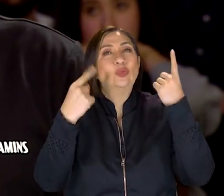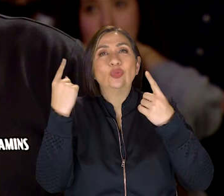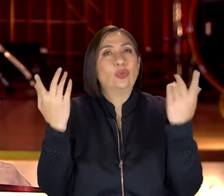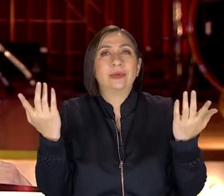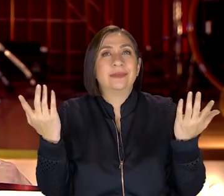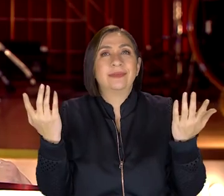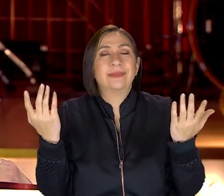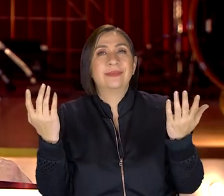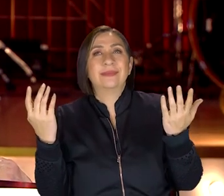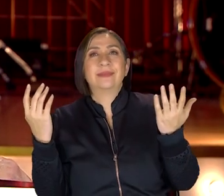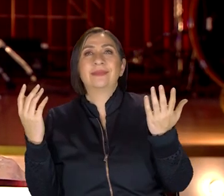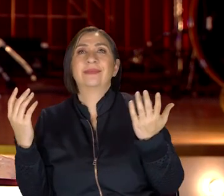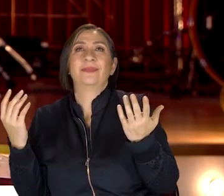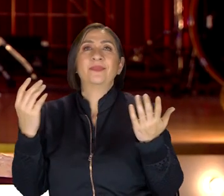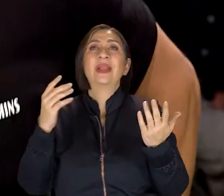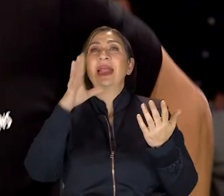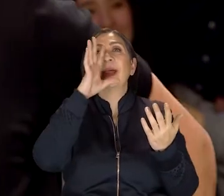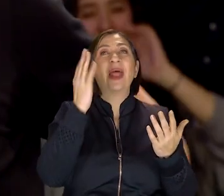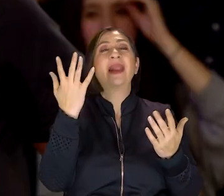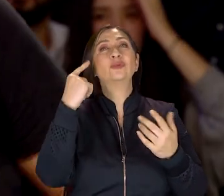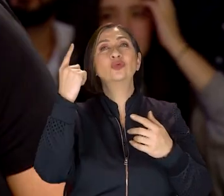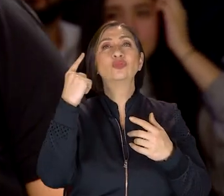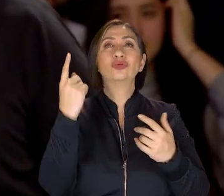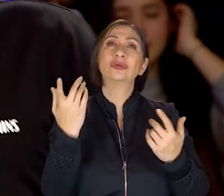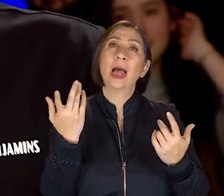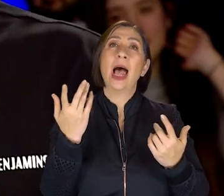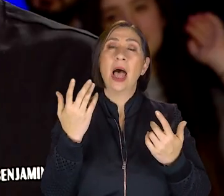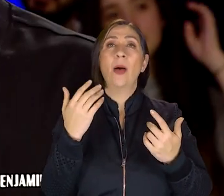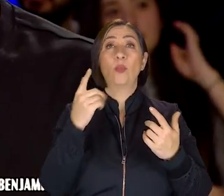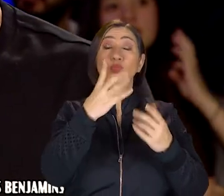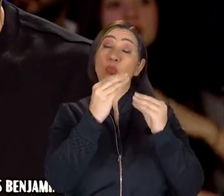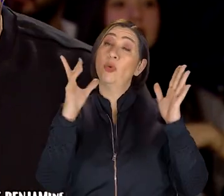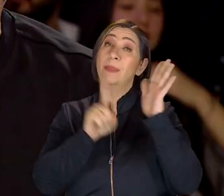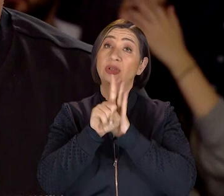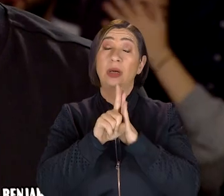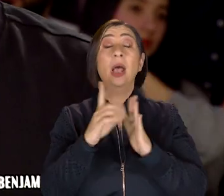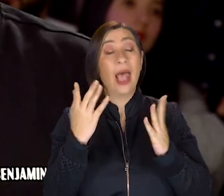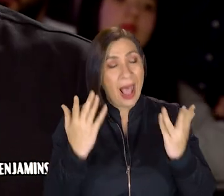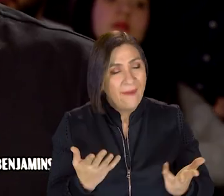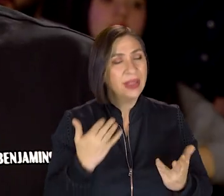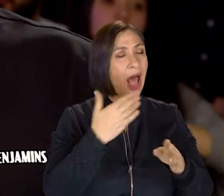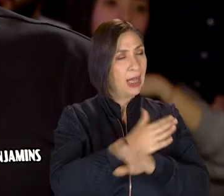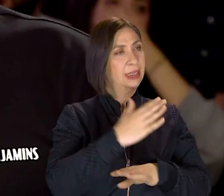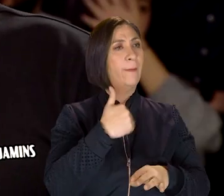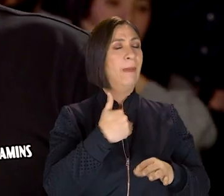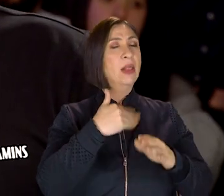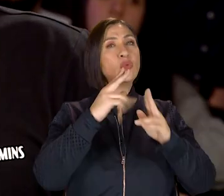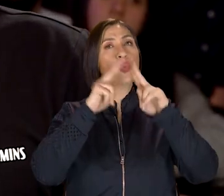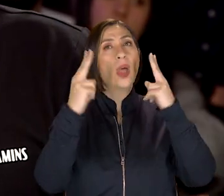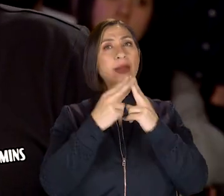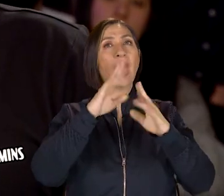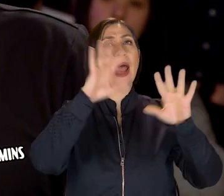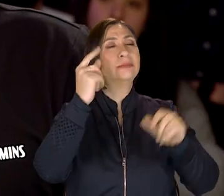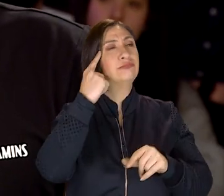düşünmüştür. Yani kimler ne düşündürmüştür. Ama yani ama bu ben, hakikaten büyük başarı. Evet ama ben hani hakikaten ben dünyada çok insana